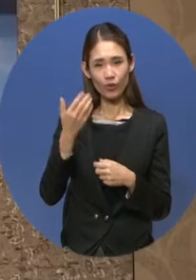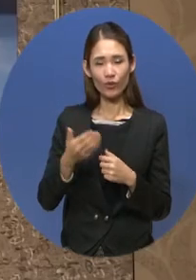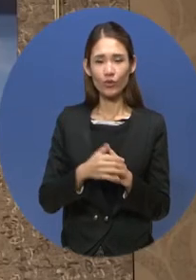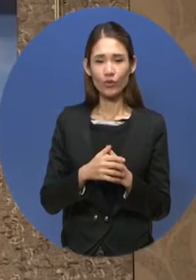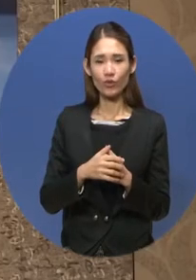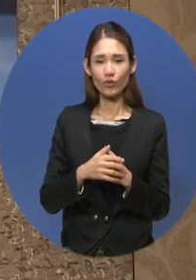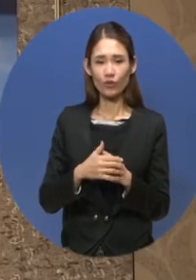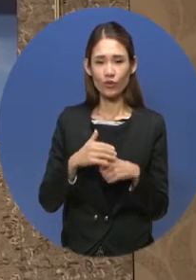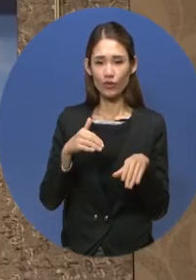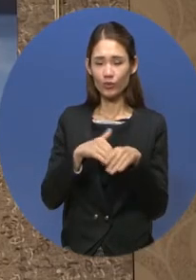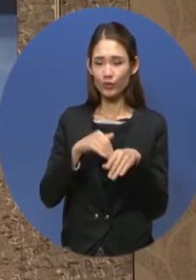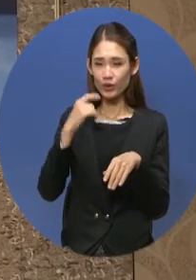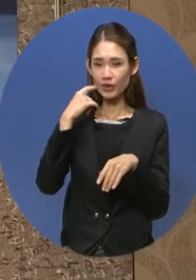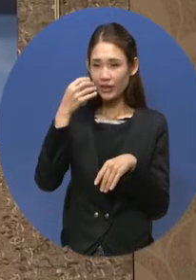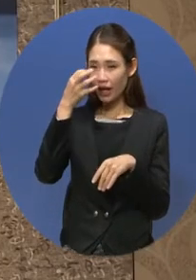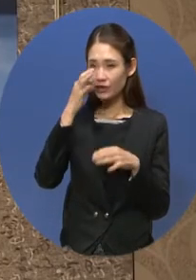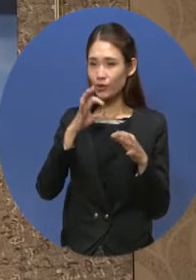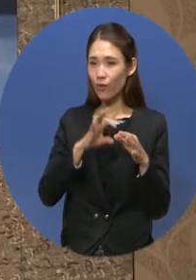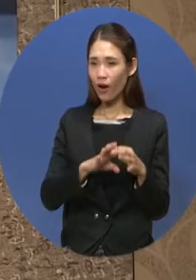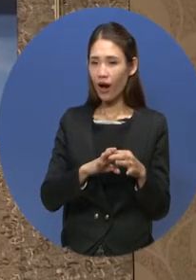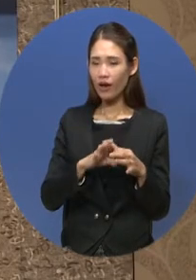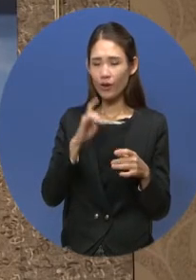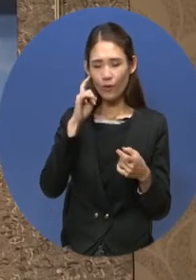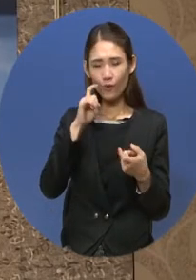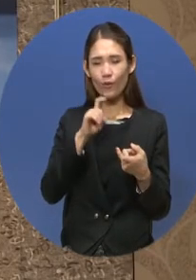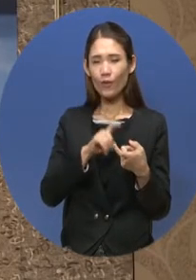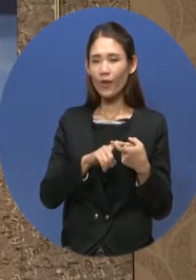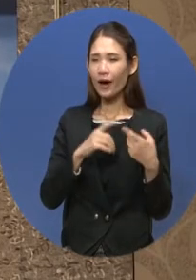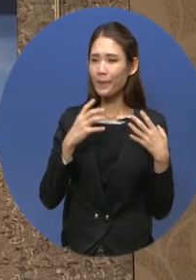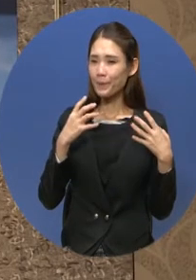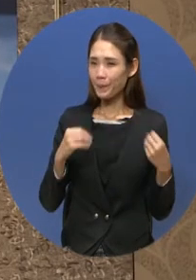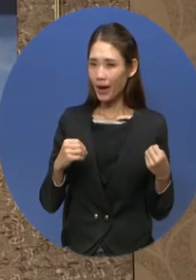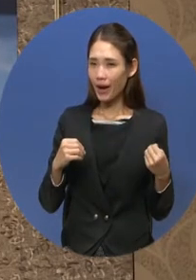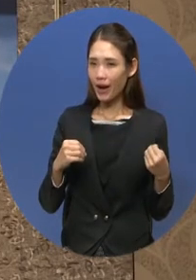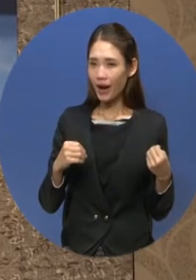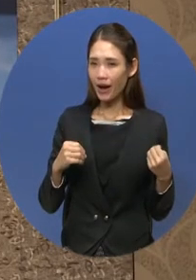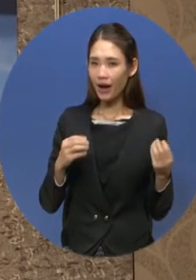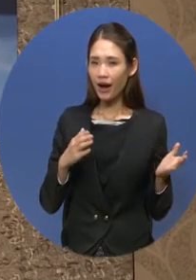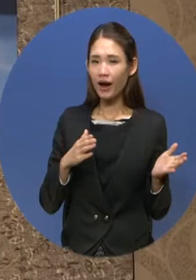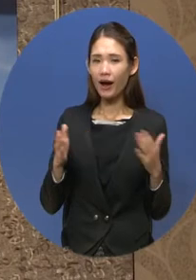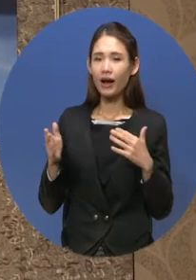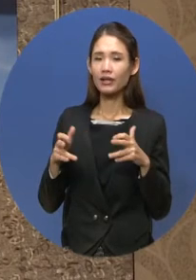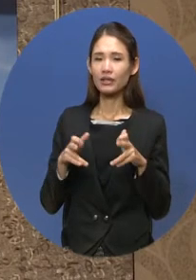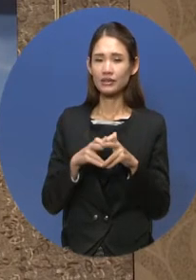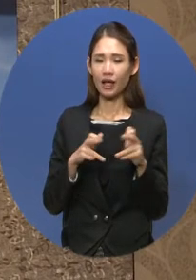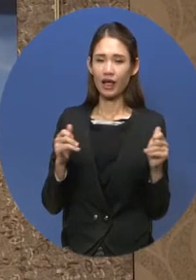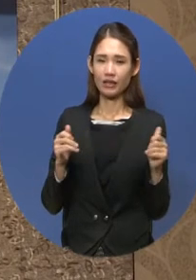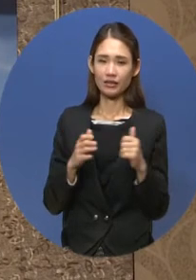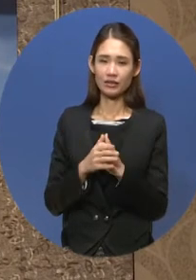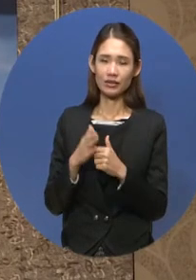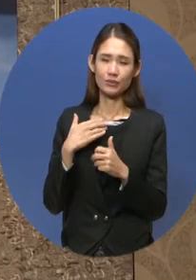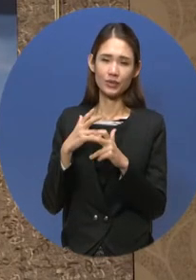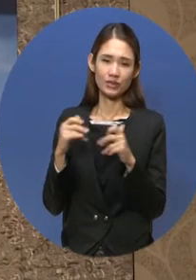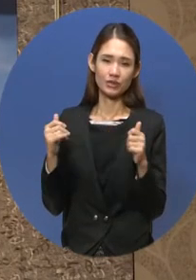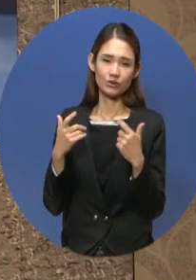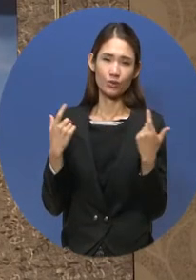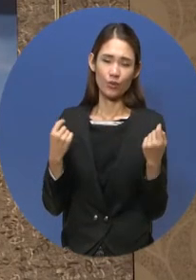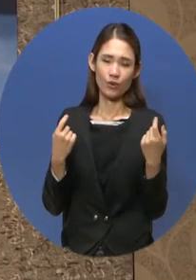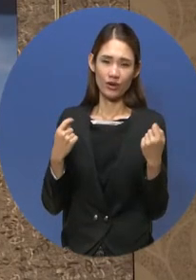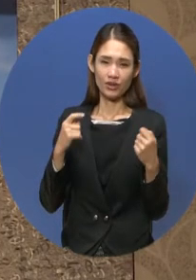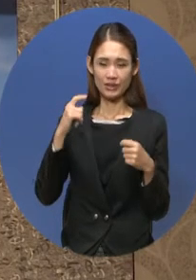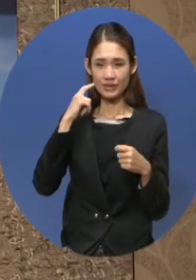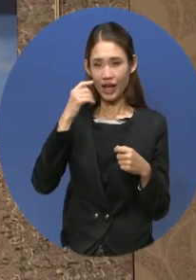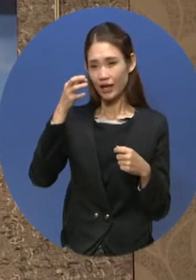또 문화예술 분야에 또 관심이 많습니다. 예. 그런데 그러다 보니까 장애인들도 우리가 똑같이